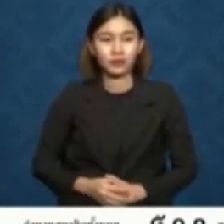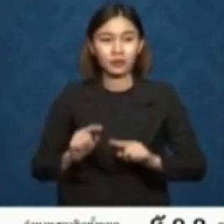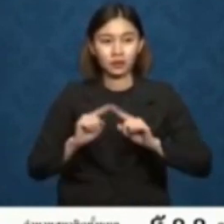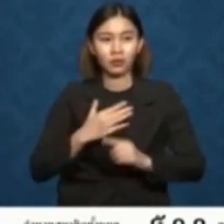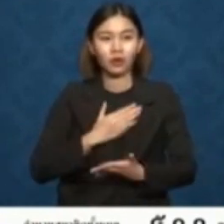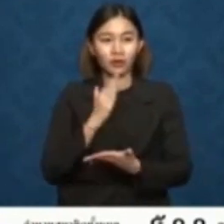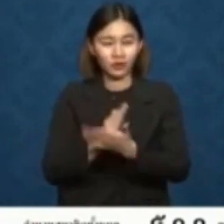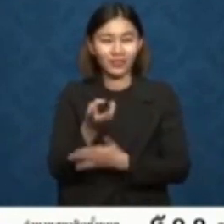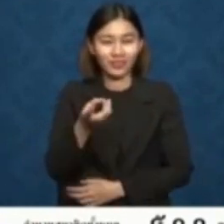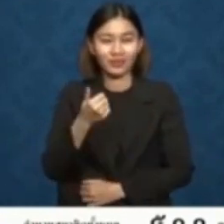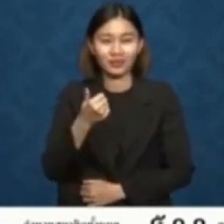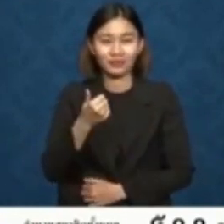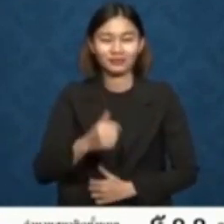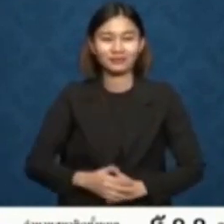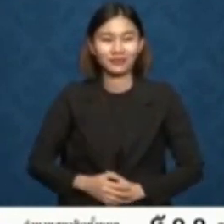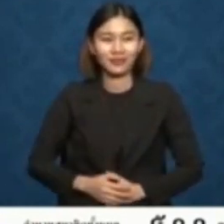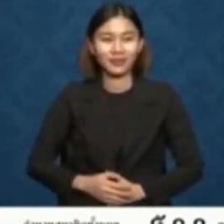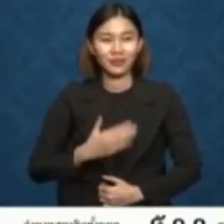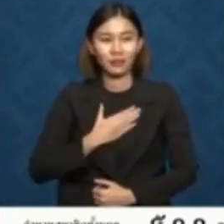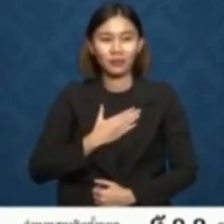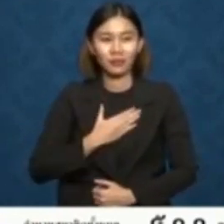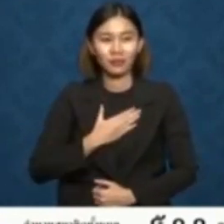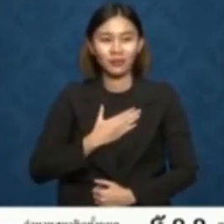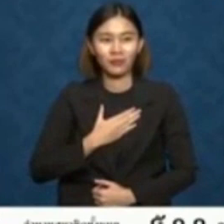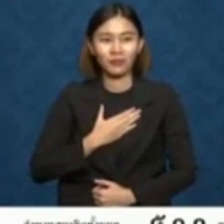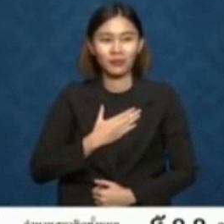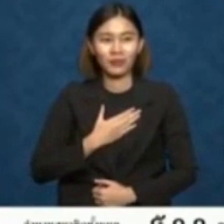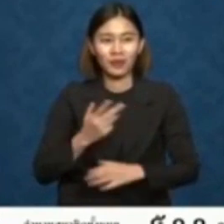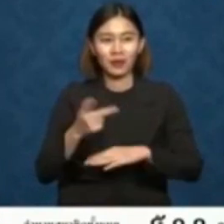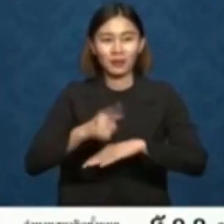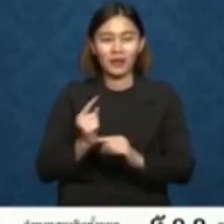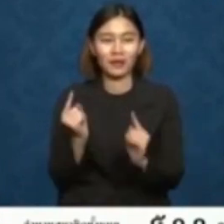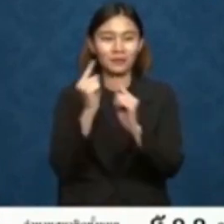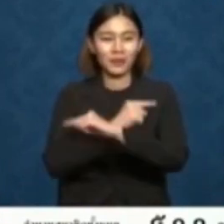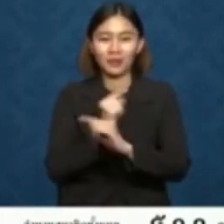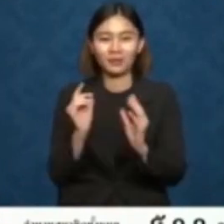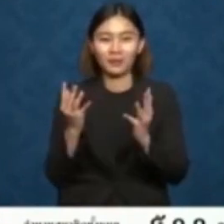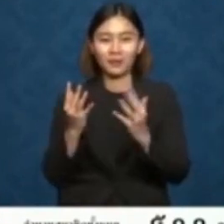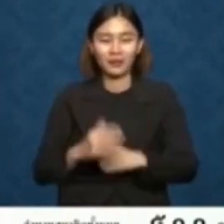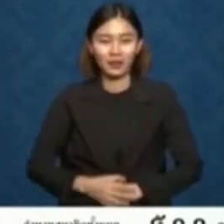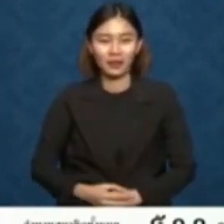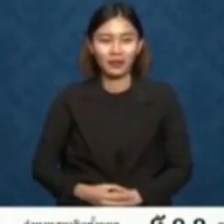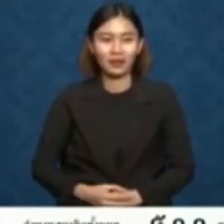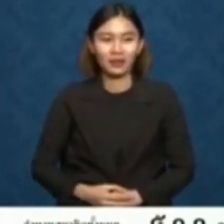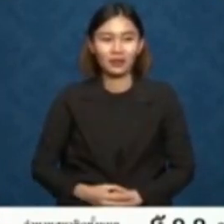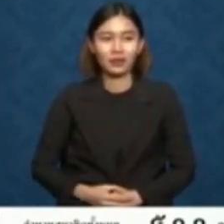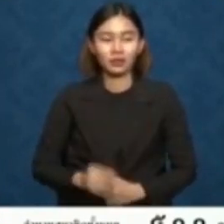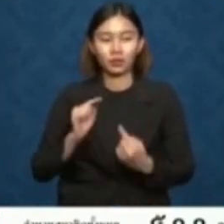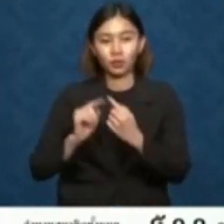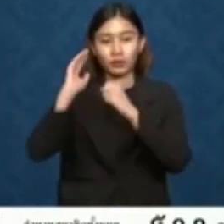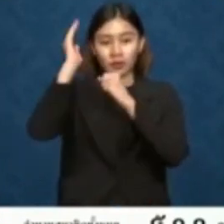ครับแต่ยังไงผมขอเบรกแป๊บนึงได้ไหมครับครับเพราะว่าผมไม่มีท่านประธานมาเปลี่ยนคิวผมนะครับ